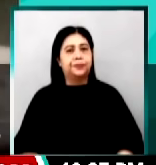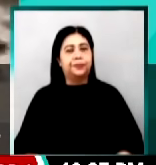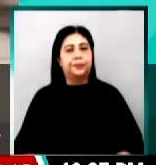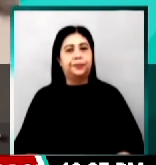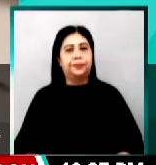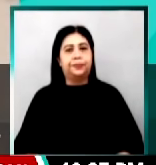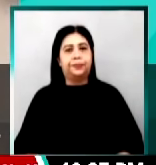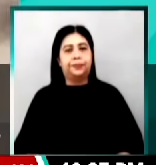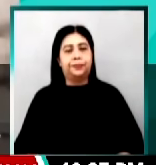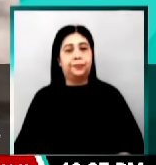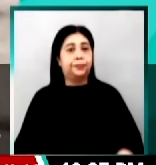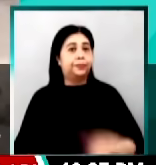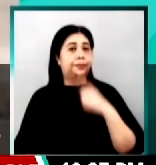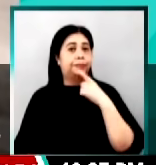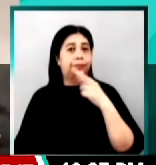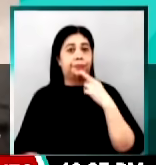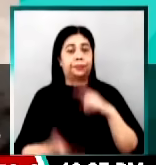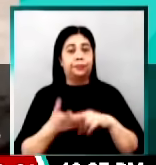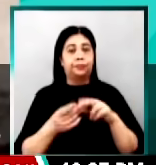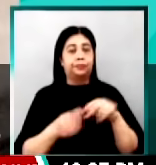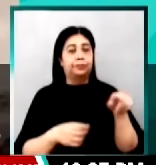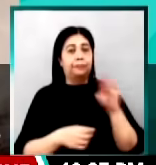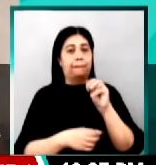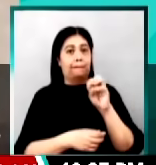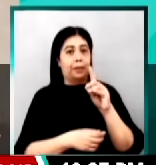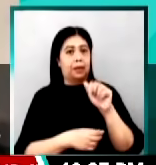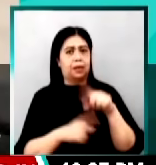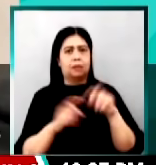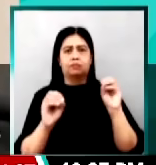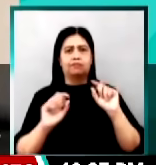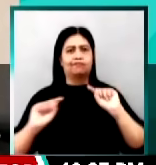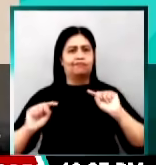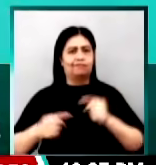Ayon sa mga report ng local media, walang nasaktan sa insidente.